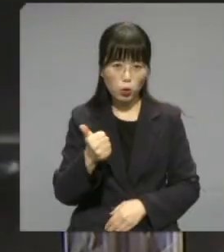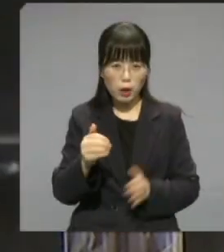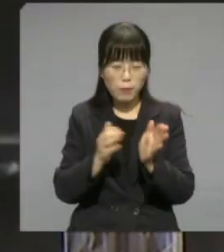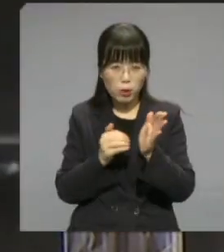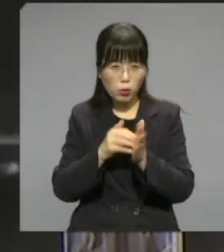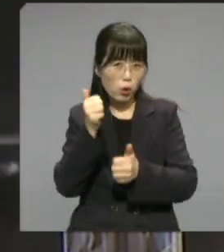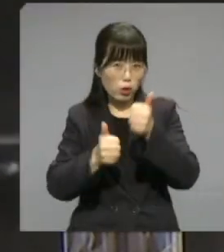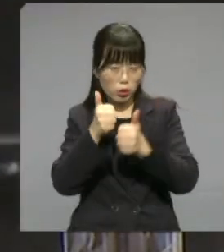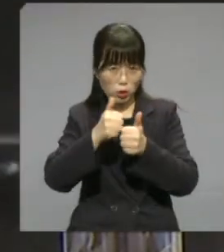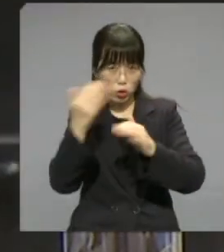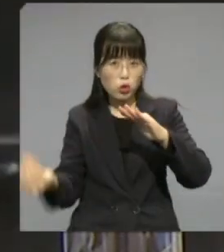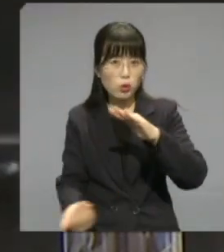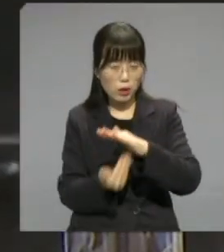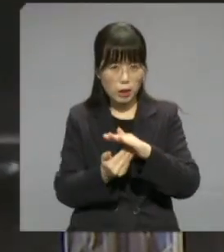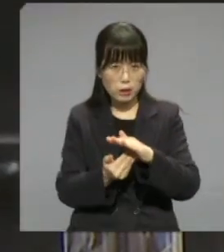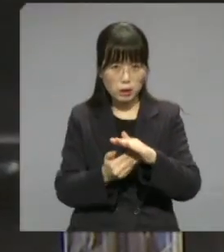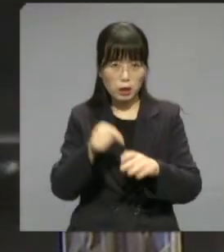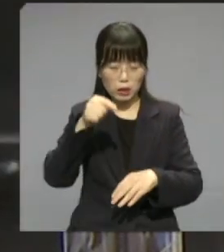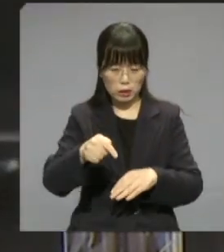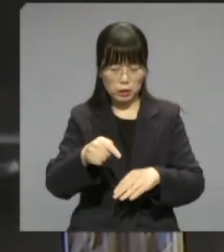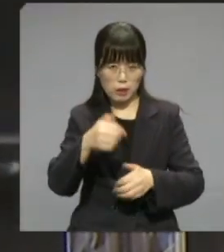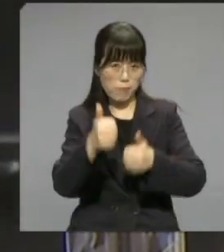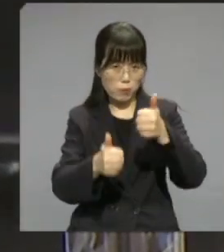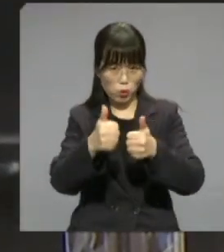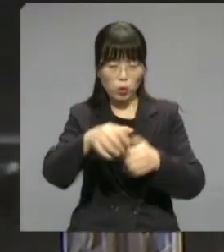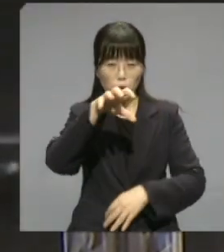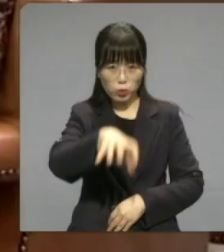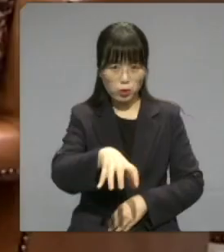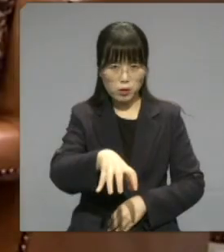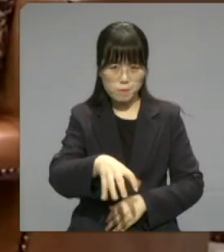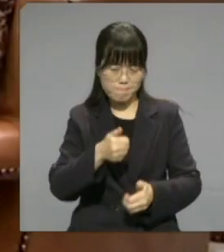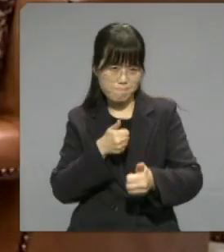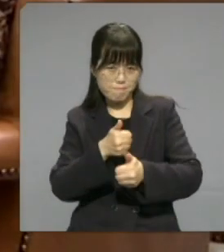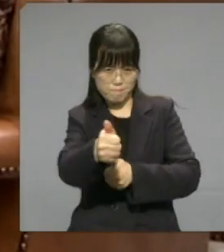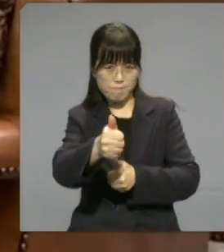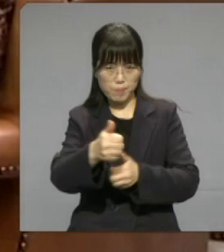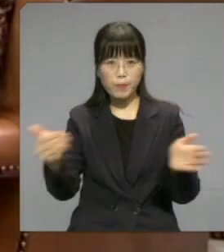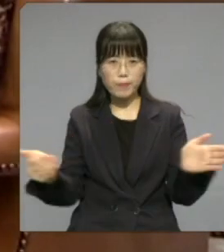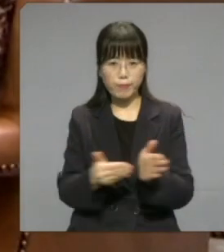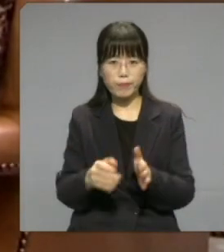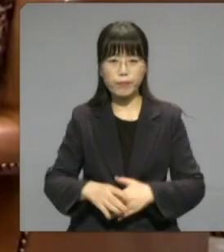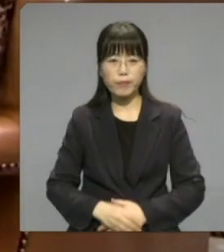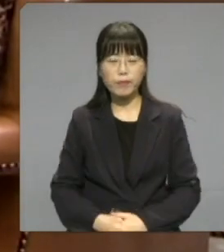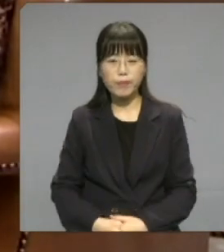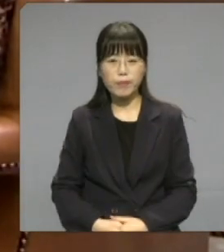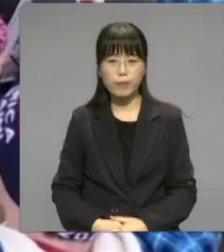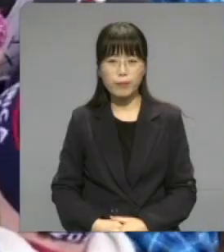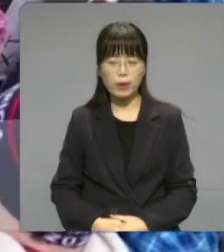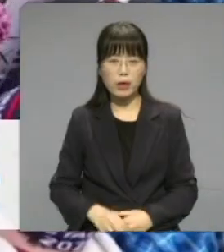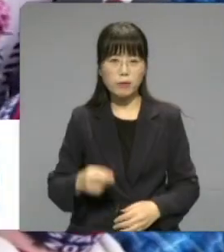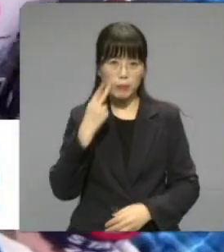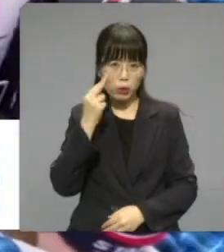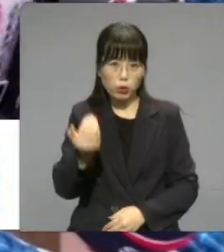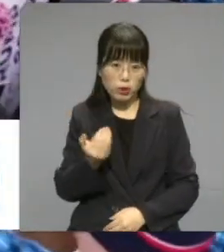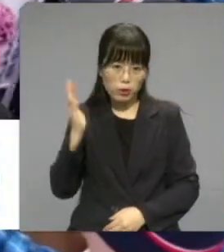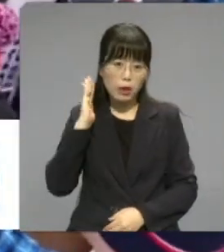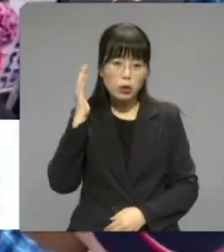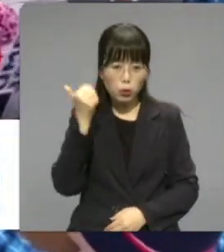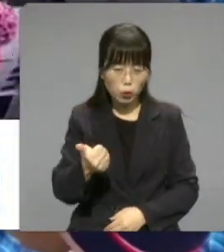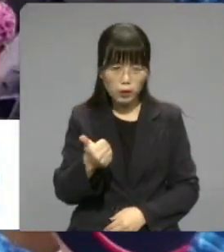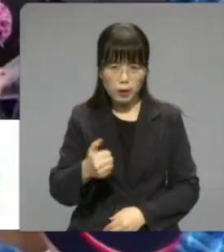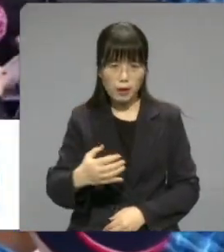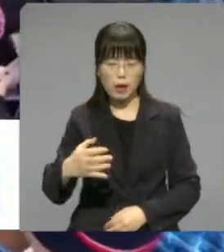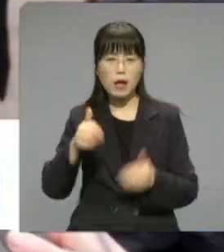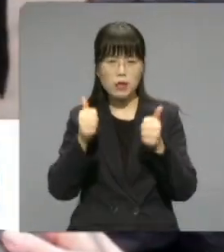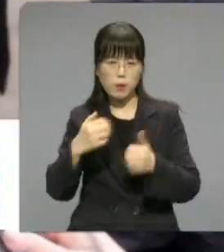비공식 경선으로 치러진 뉴햄프셔주 프라이머리에서 압도적 승리를 거뒀습니다. 트럼프 전 대통령의 사법